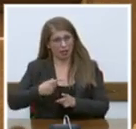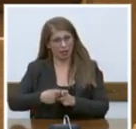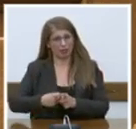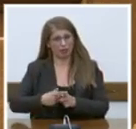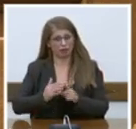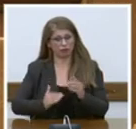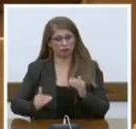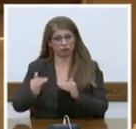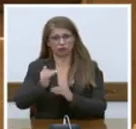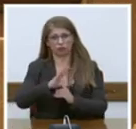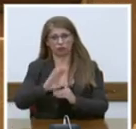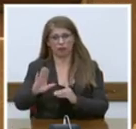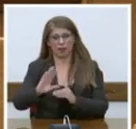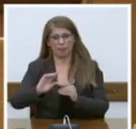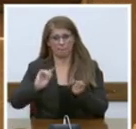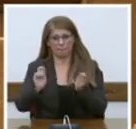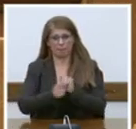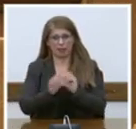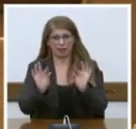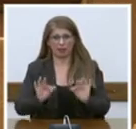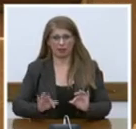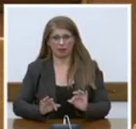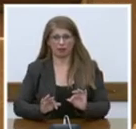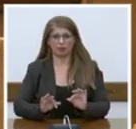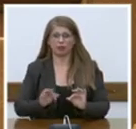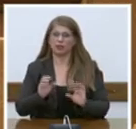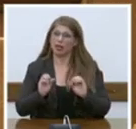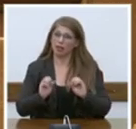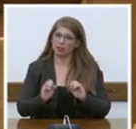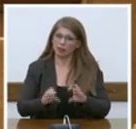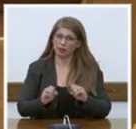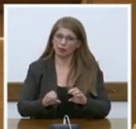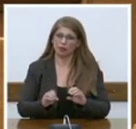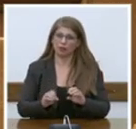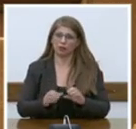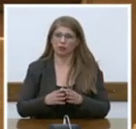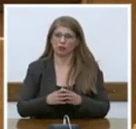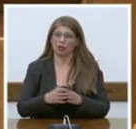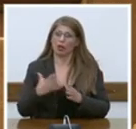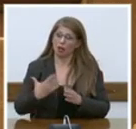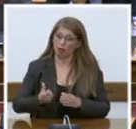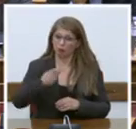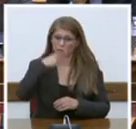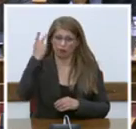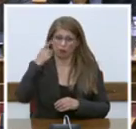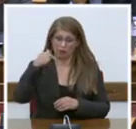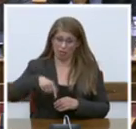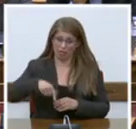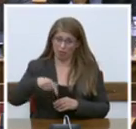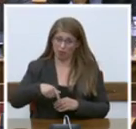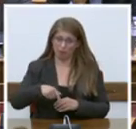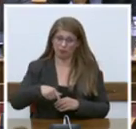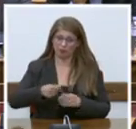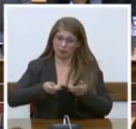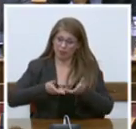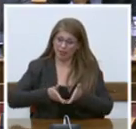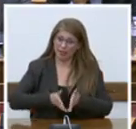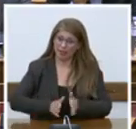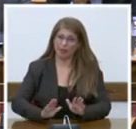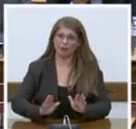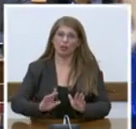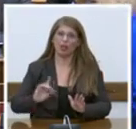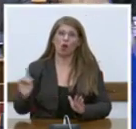της μεταρρύθμισης της Δύσεως εκπαιδευτικά. Έχουμε το δικαίωμα. Εδώ γεννήθηκαν